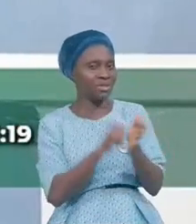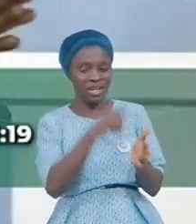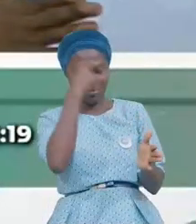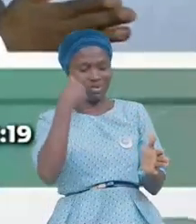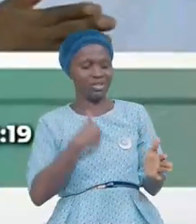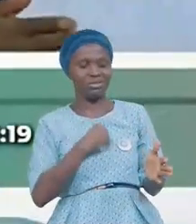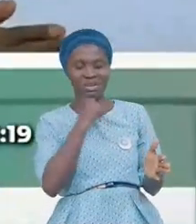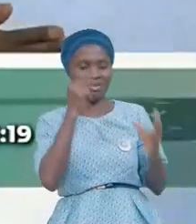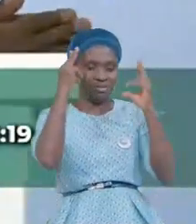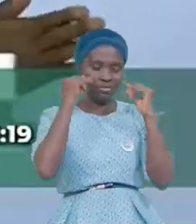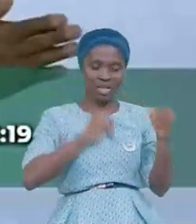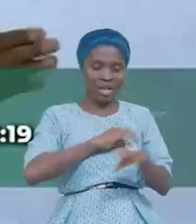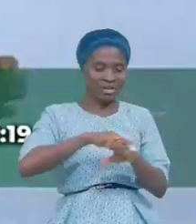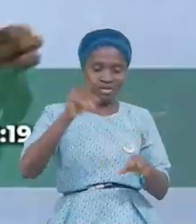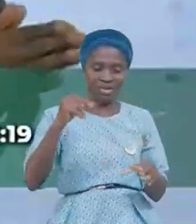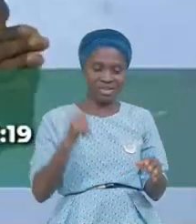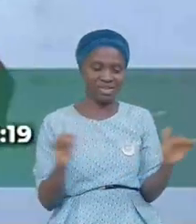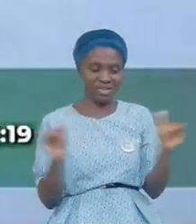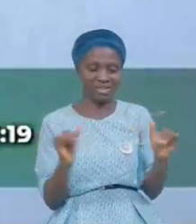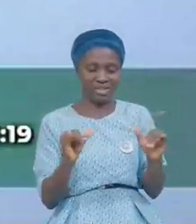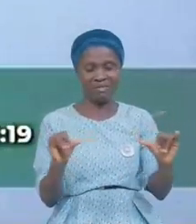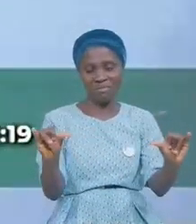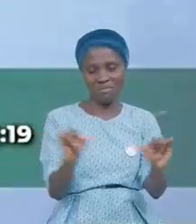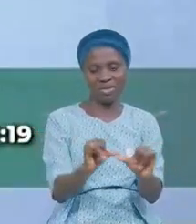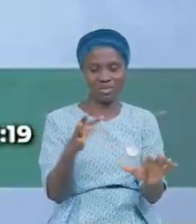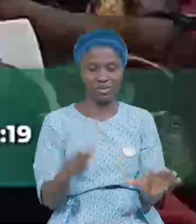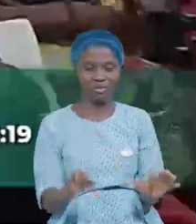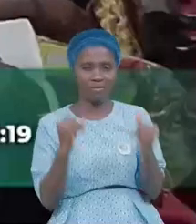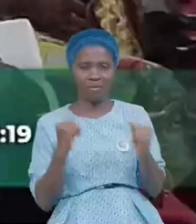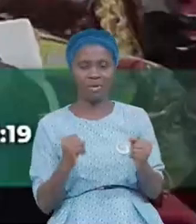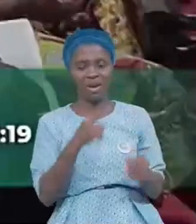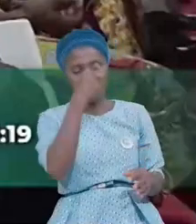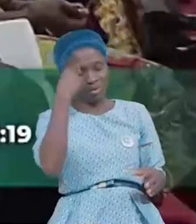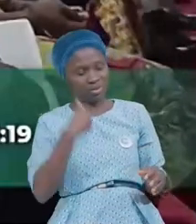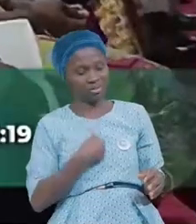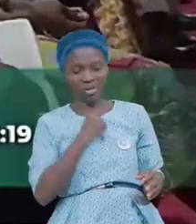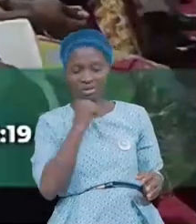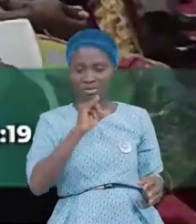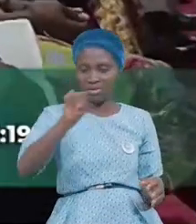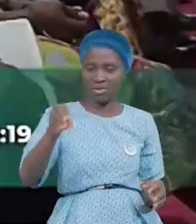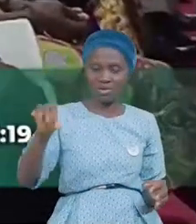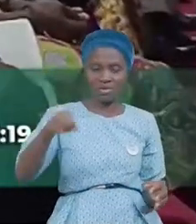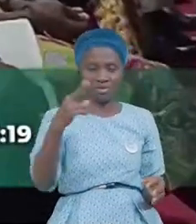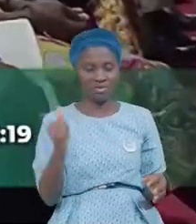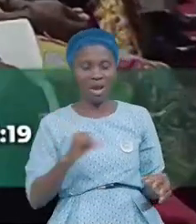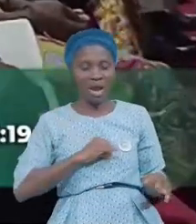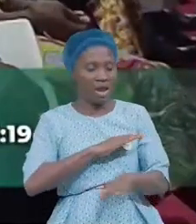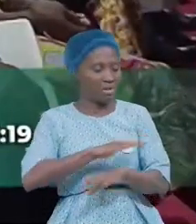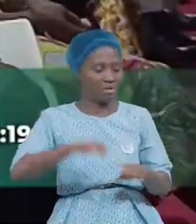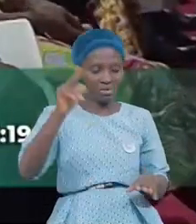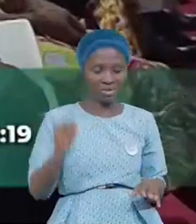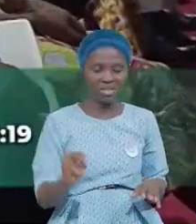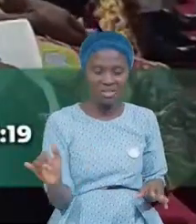de puissance. Parce que je ne suis pas Josué, je n'ai pas besoin de la même mesure de